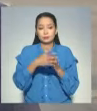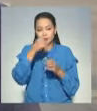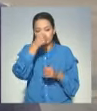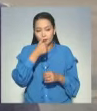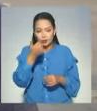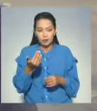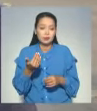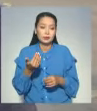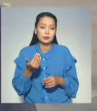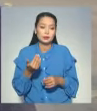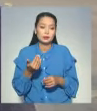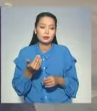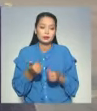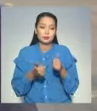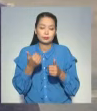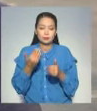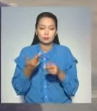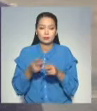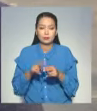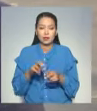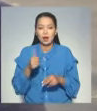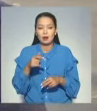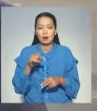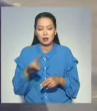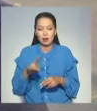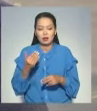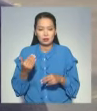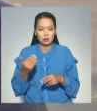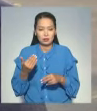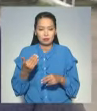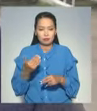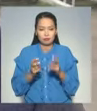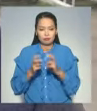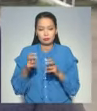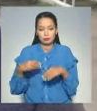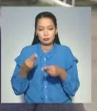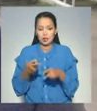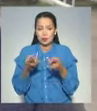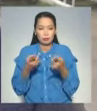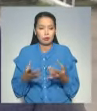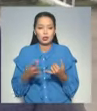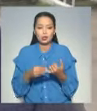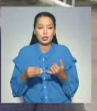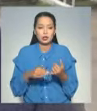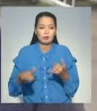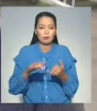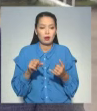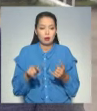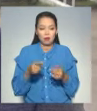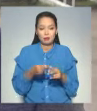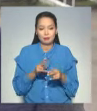арқылы Ақжар өндіріске берілген. Бұл жайылым жер емес, бұл жаңағы суармалы жерге арналған